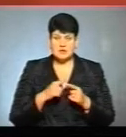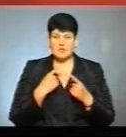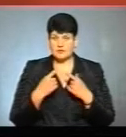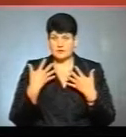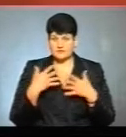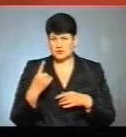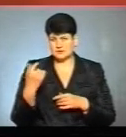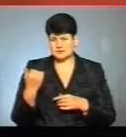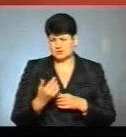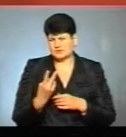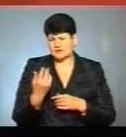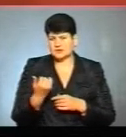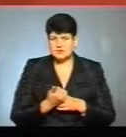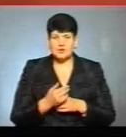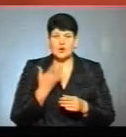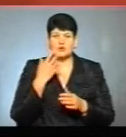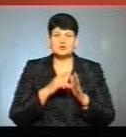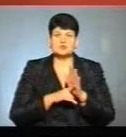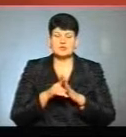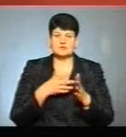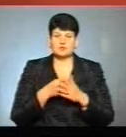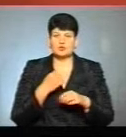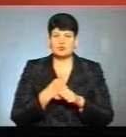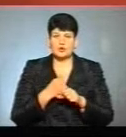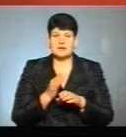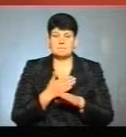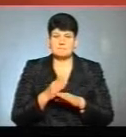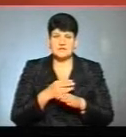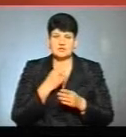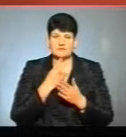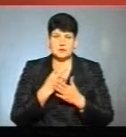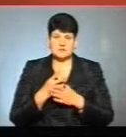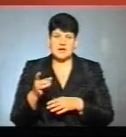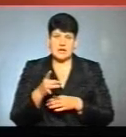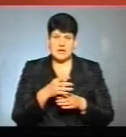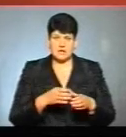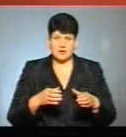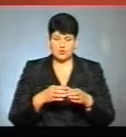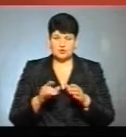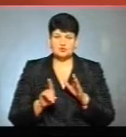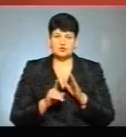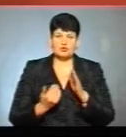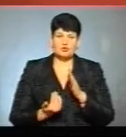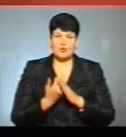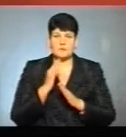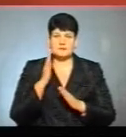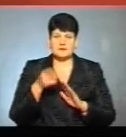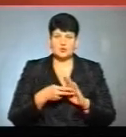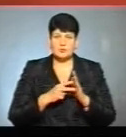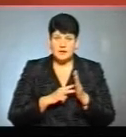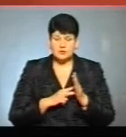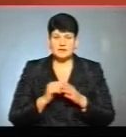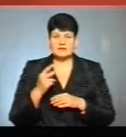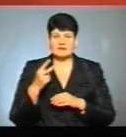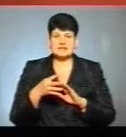вже тиждень чи два, коли розпочала свою роботу міжвідомча регіональна група щодо нового перспективного плану. І,